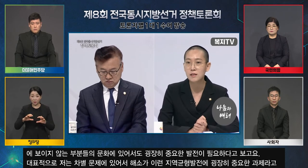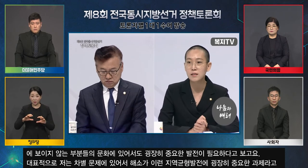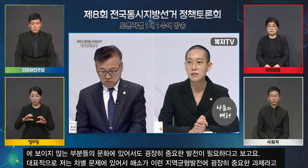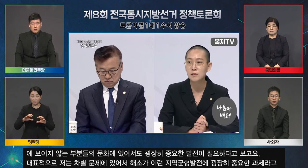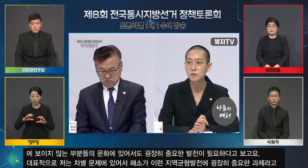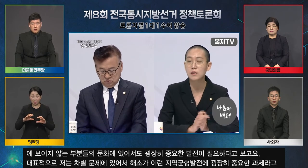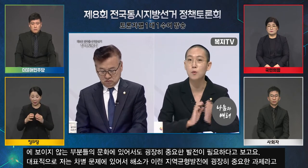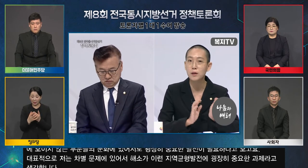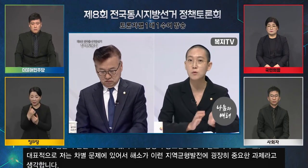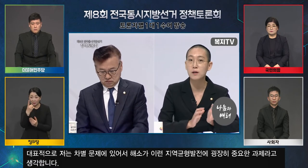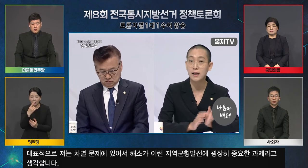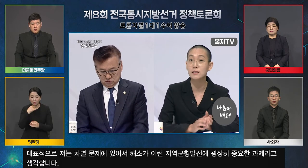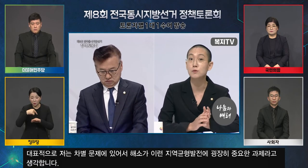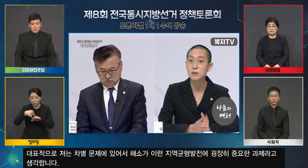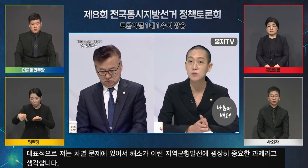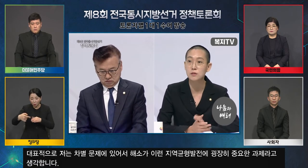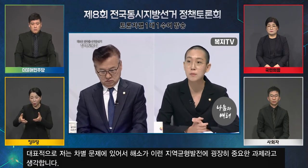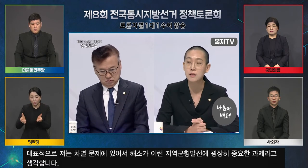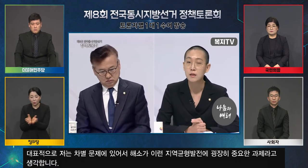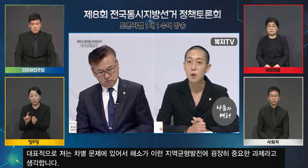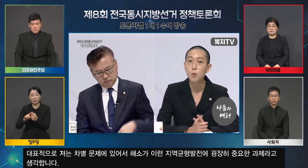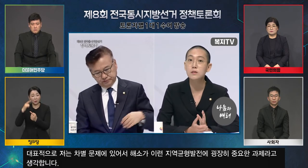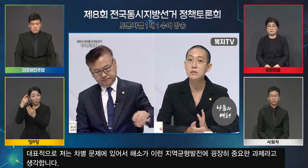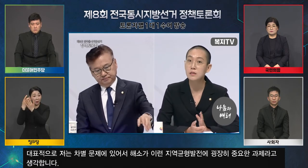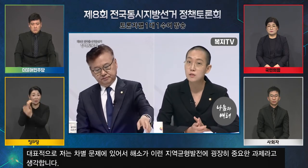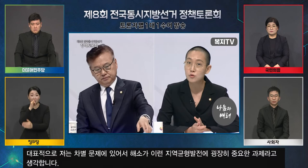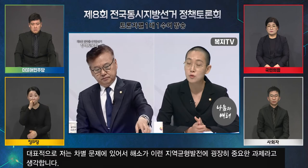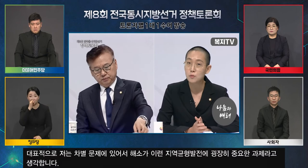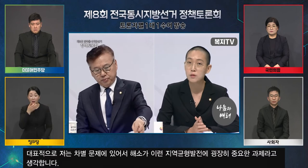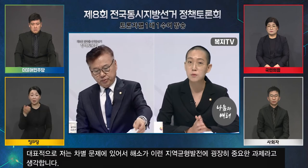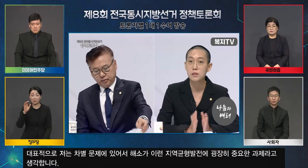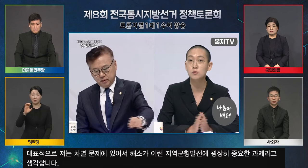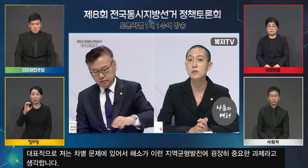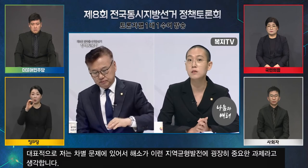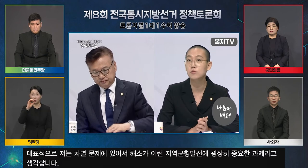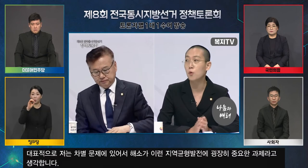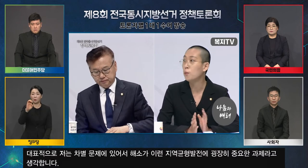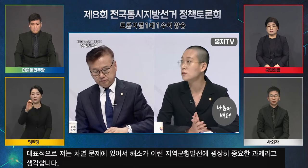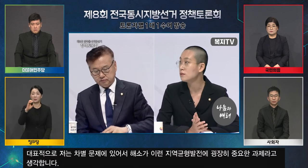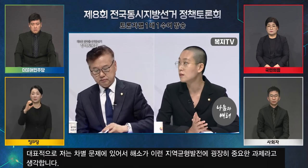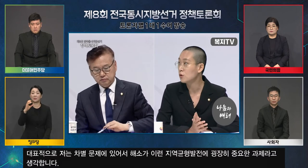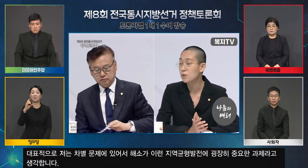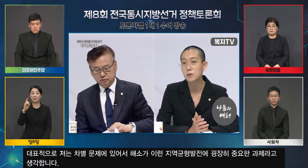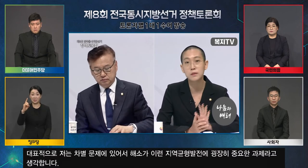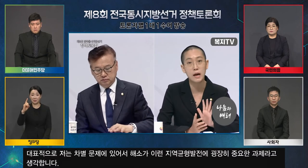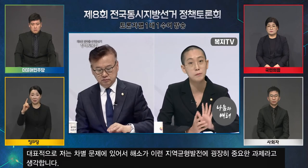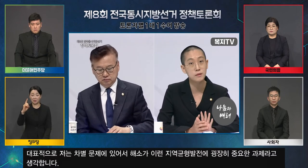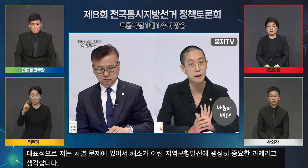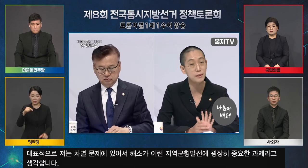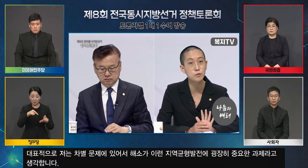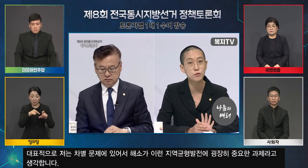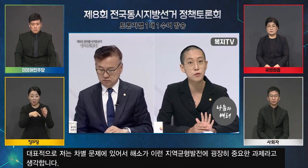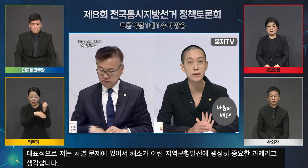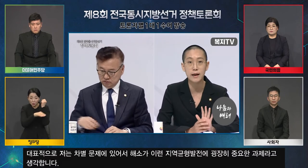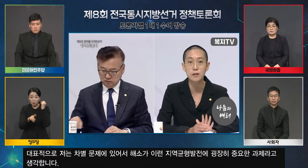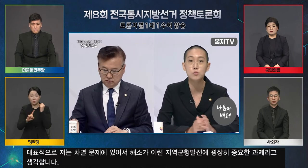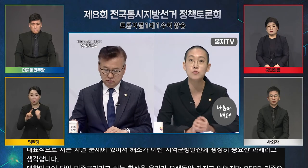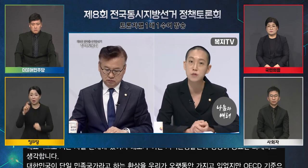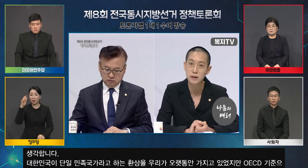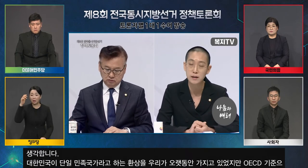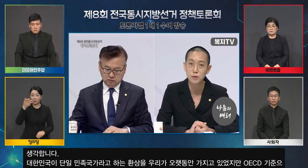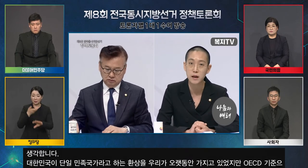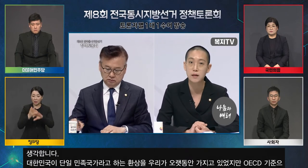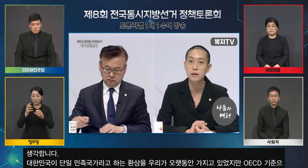하는 환상을 우리가 오랫동안 가지고 있었지만 OECD 기준으로 보자면 이주민 인구가 5%가 넘어가면 다민족 국가,